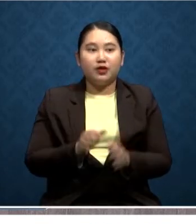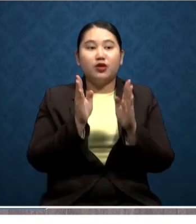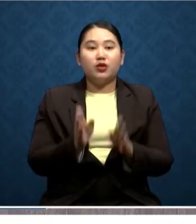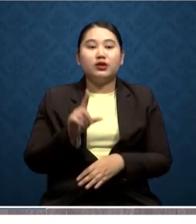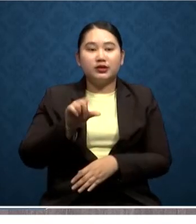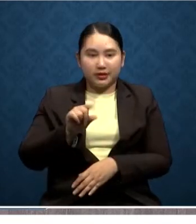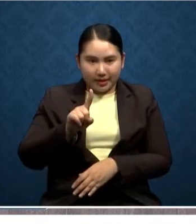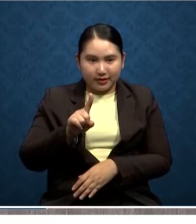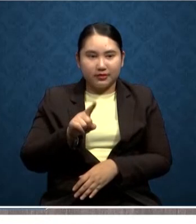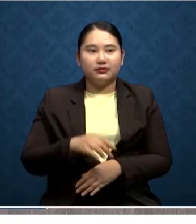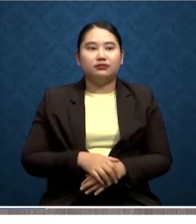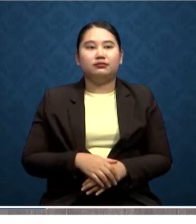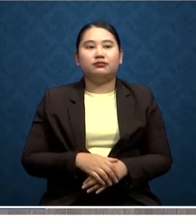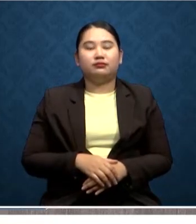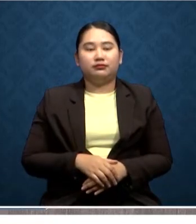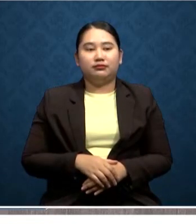21คณะ